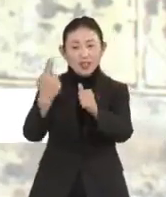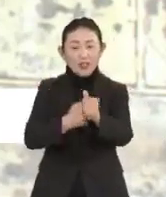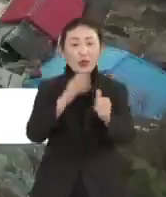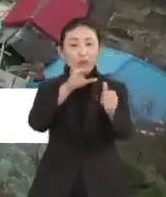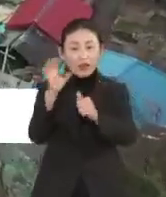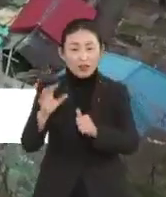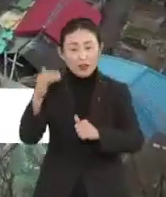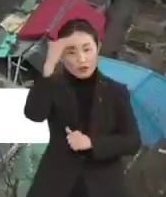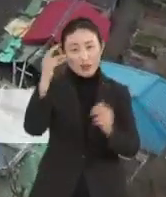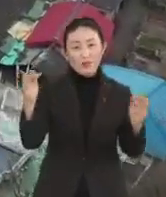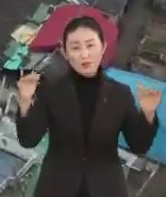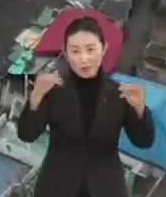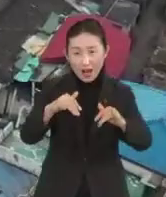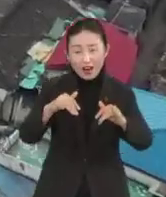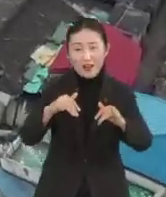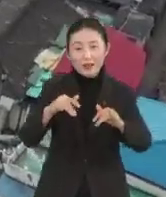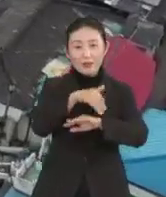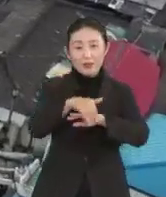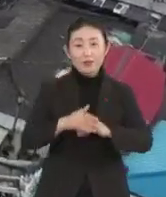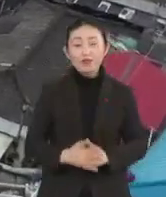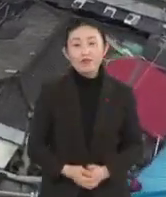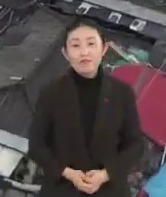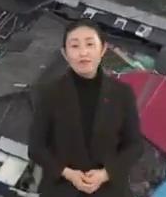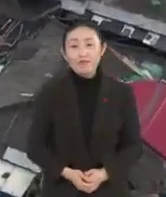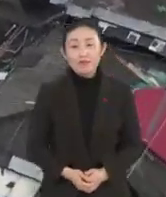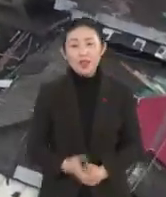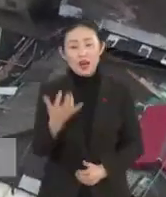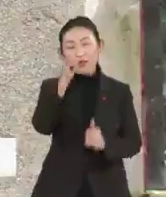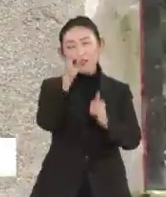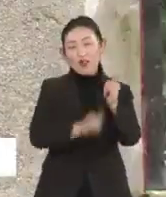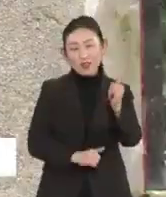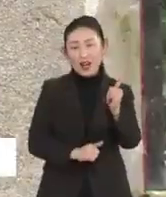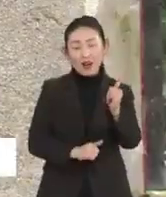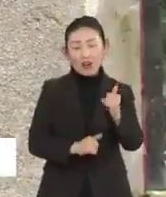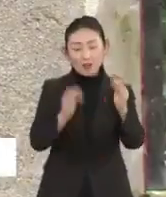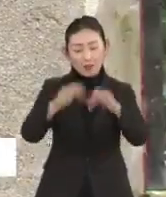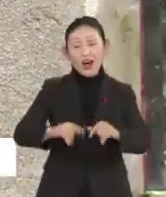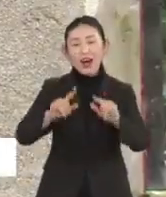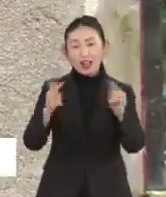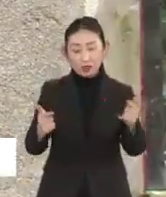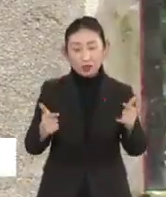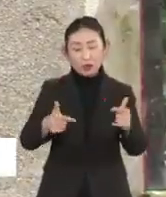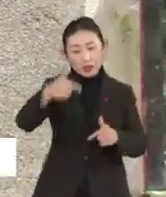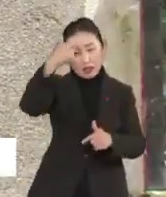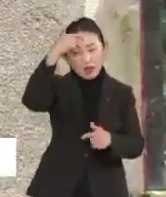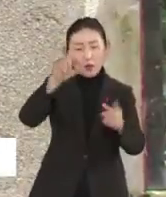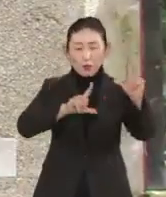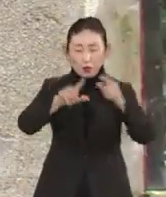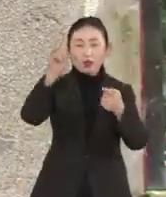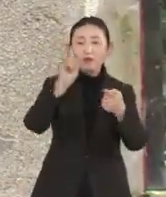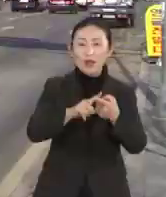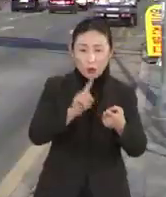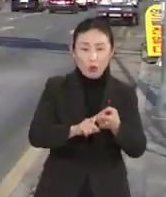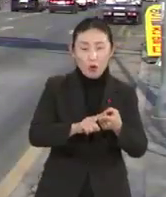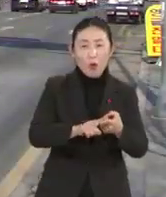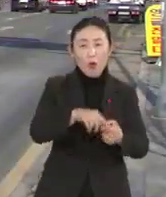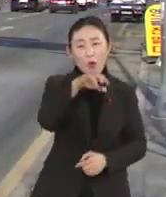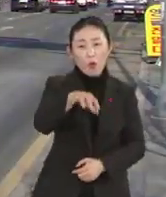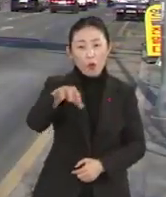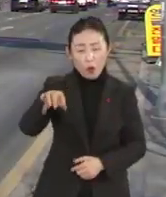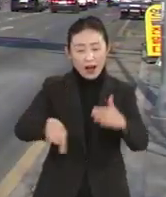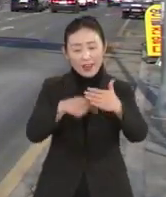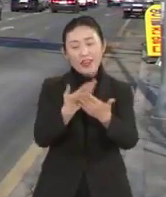적극 활용을 해야 된다고 생각합니다 식민수탈의 역사가 있는 장소를 지우지 않고 그 시대의 삶과 문화를 기억하는 공간으로 만드는